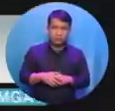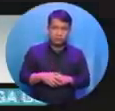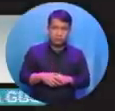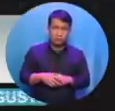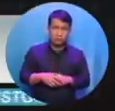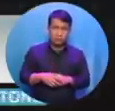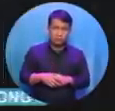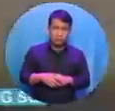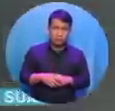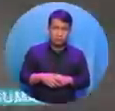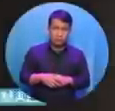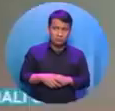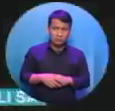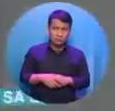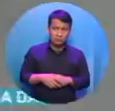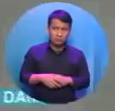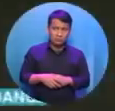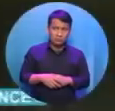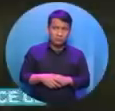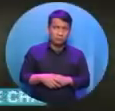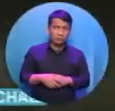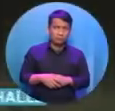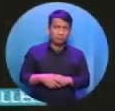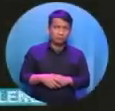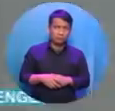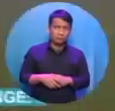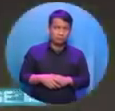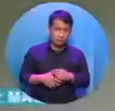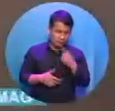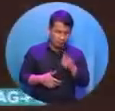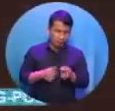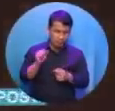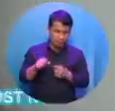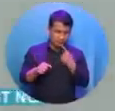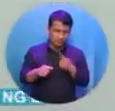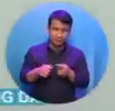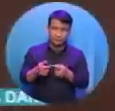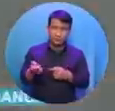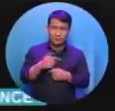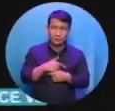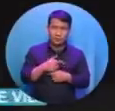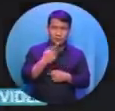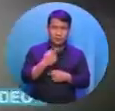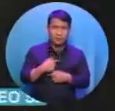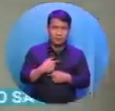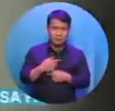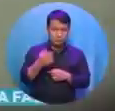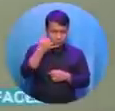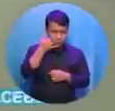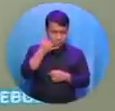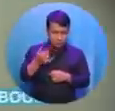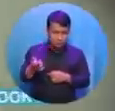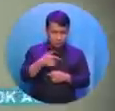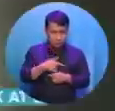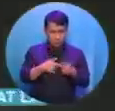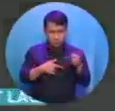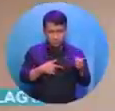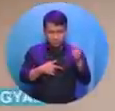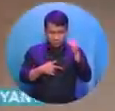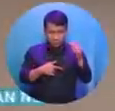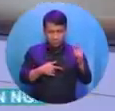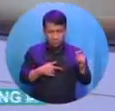akin, yung pag-hold na mali. Okay, sige. Makausap natin sa telepono